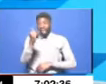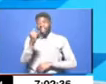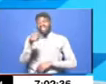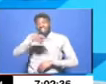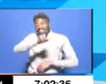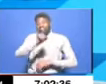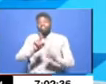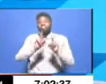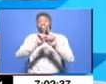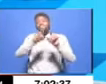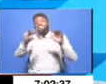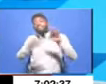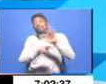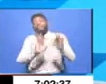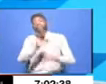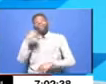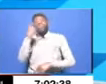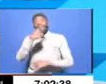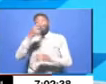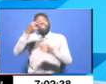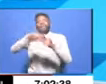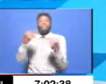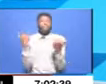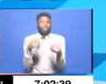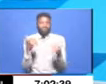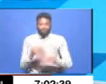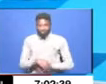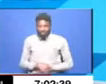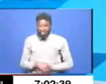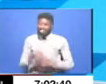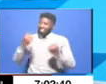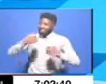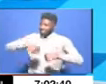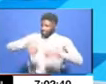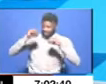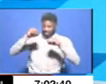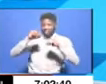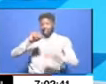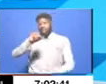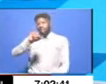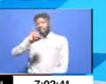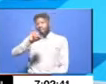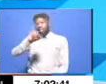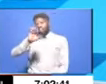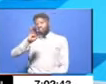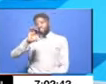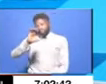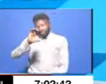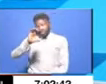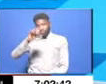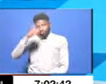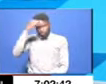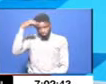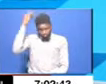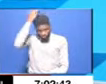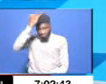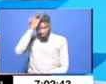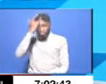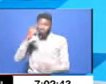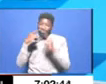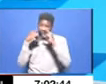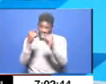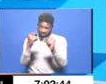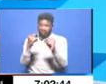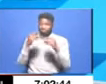16 mwezi huu. Mwenyekiti wa tume ya uchaguzi Wafula Chebukati amesema kama sharti la kabla ya uteuzi, wagombea 44 waliosalia wana